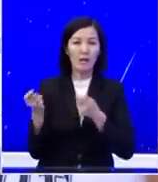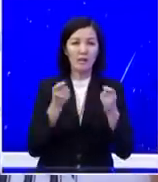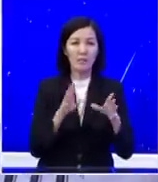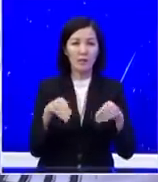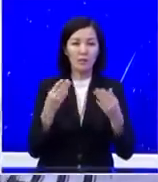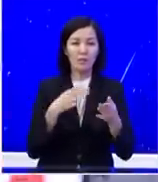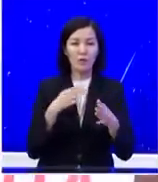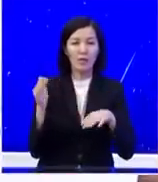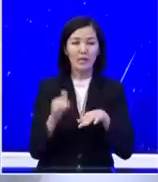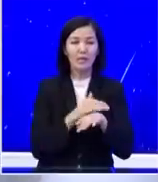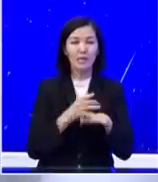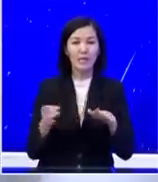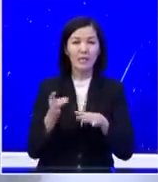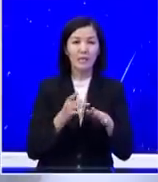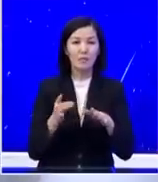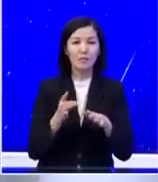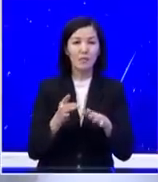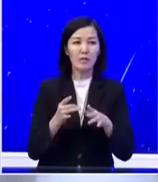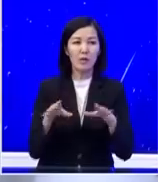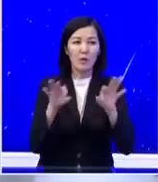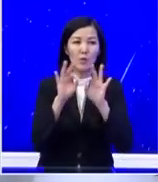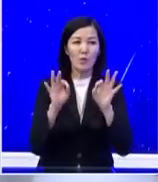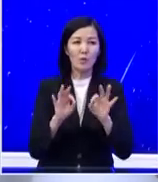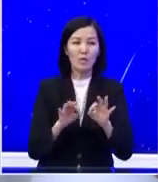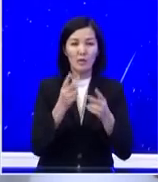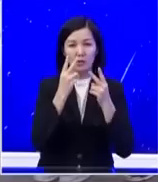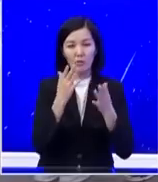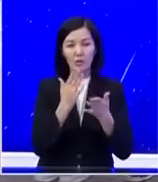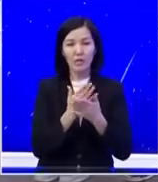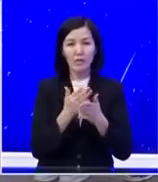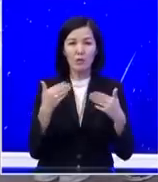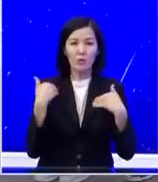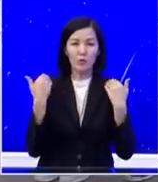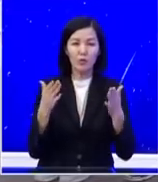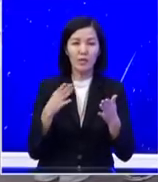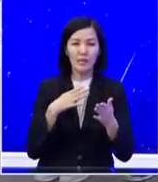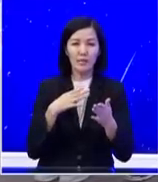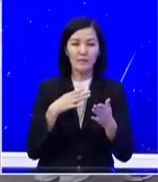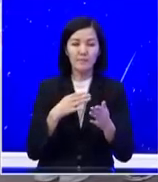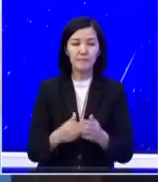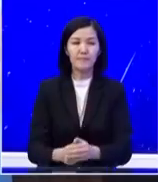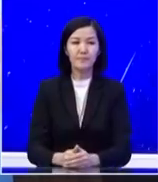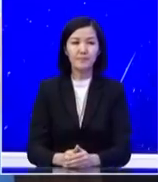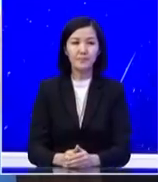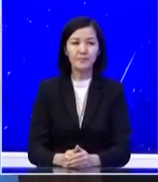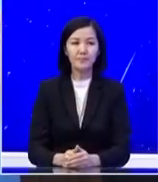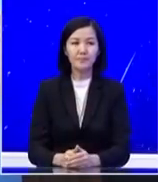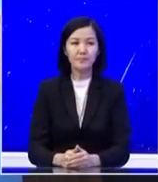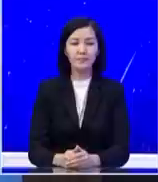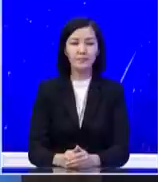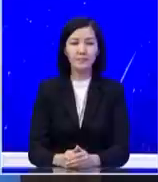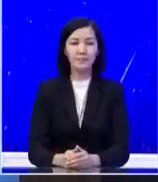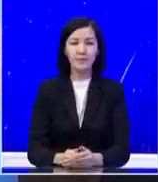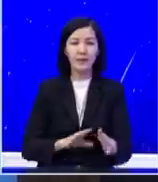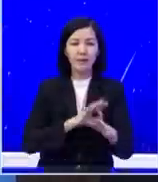іске республикаға танымал жергілікті өнер иелері де куә болды. Ақжарма тілектерін арнап бата берді. Тамдарың